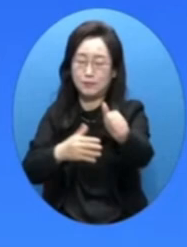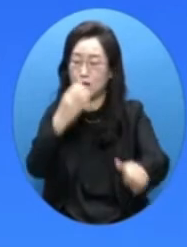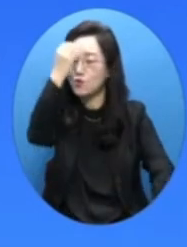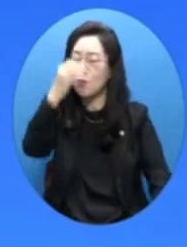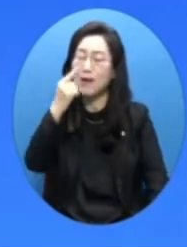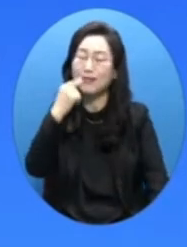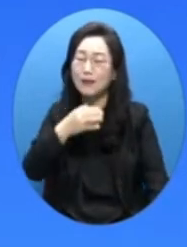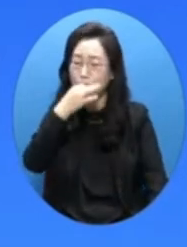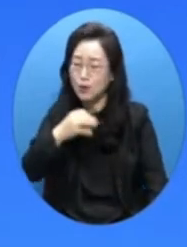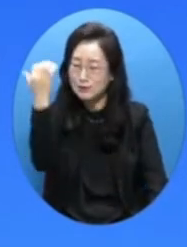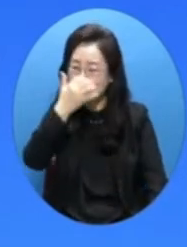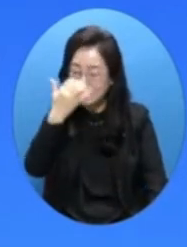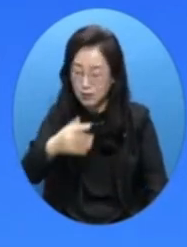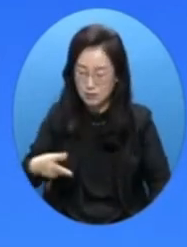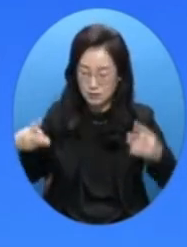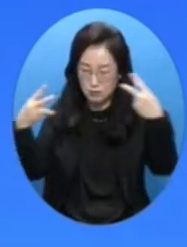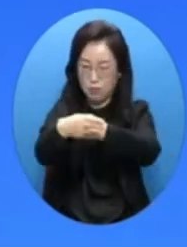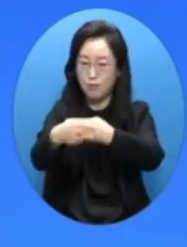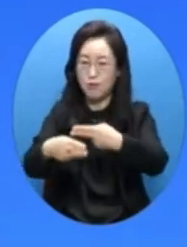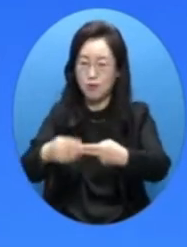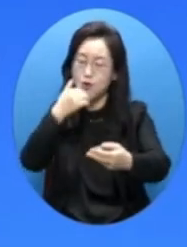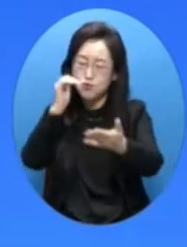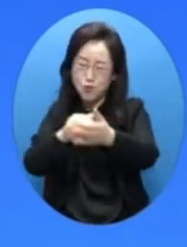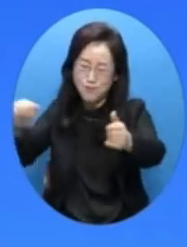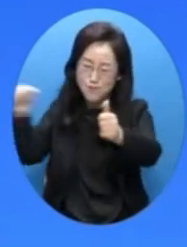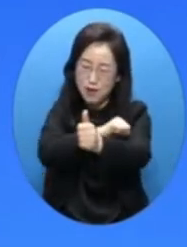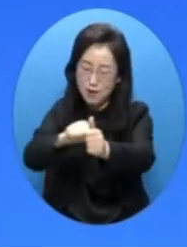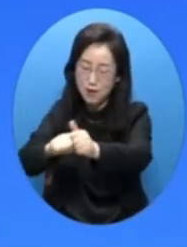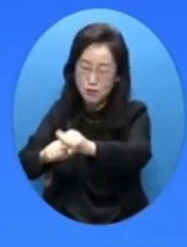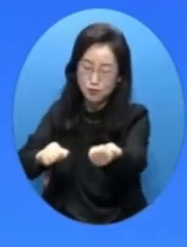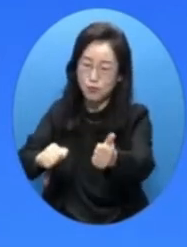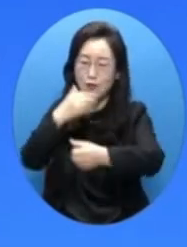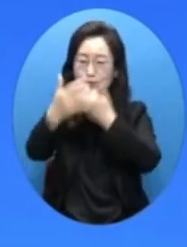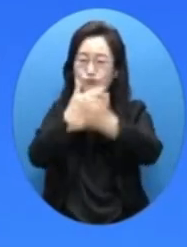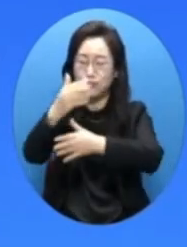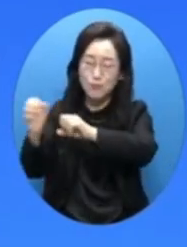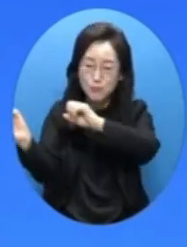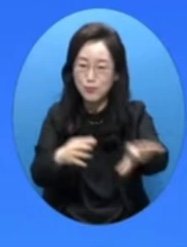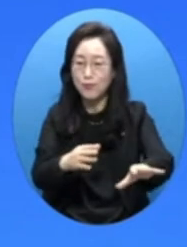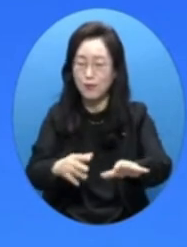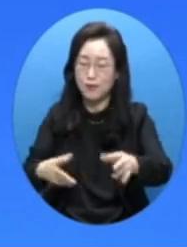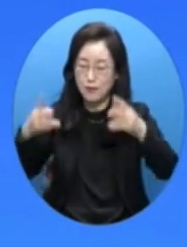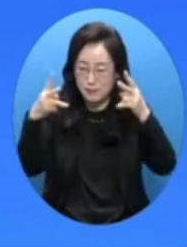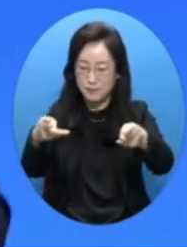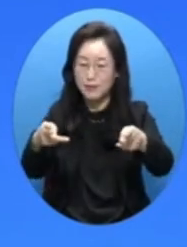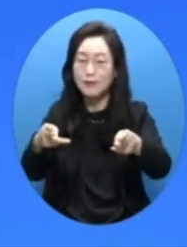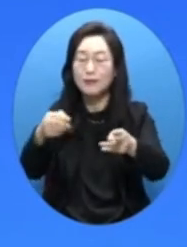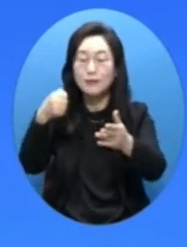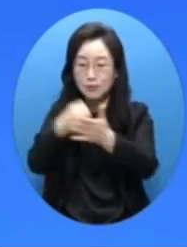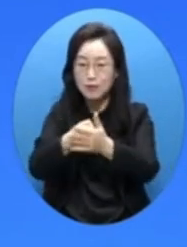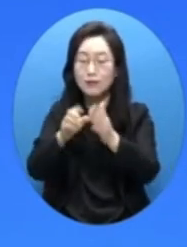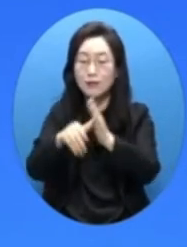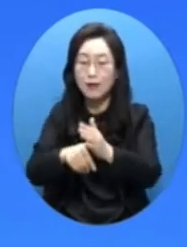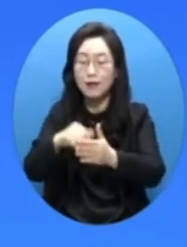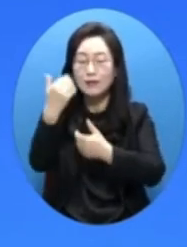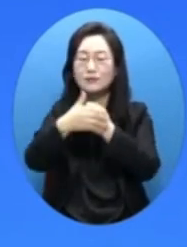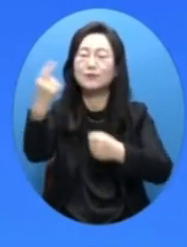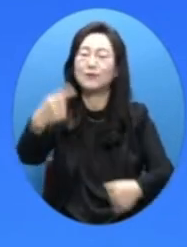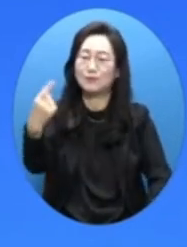교만과 탐욕과 음란의 아가를 끌어내서 돈을 죽이고 불살라 버리는 그러한 결단이 있을 때 우리에게 은혜가 임하게 되는